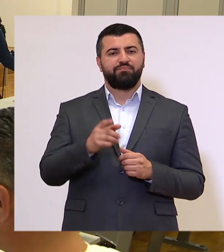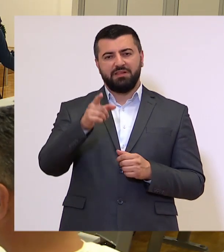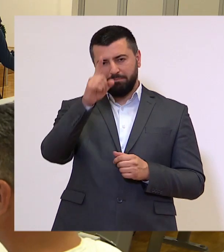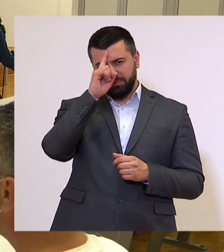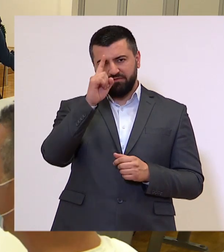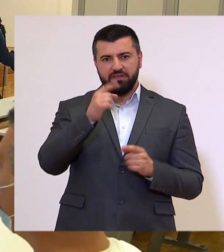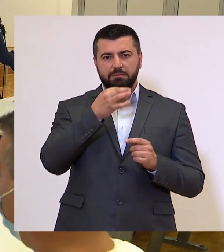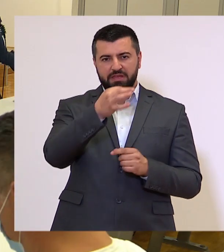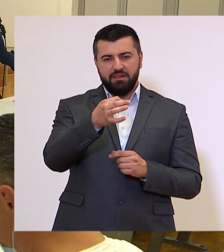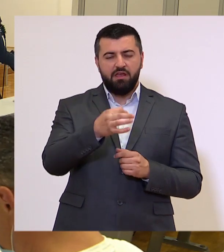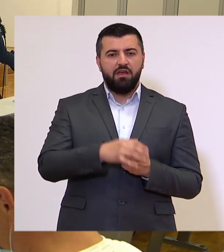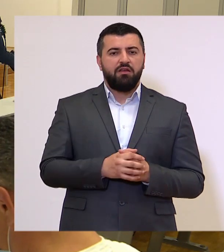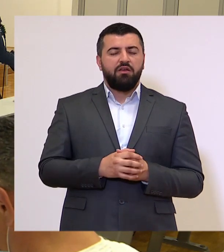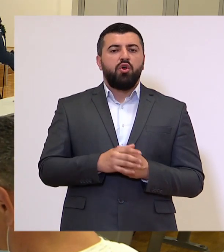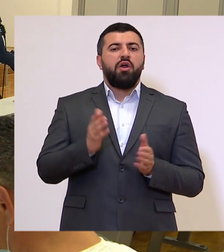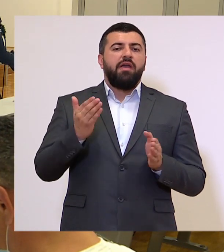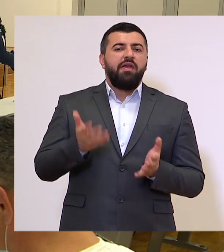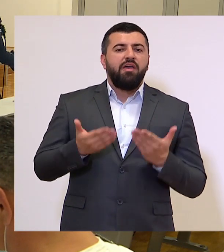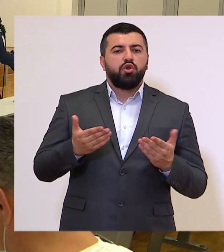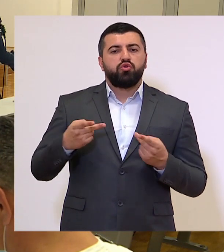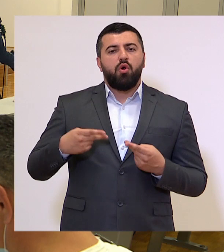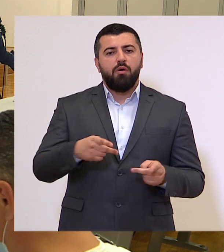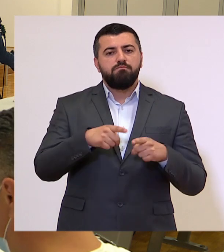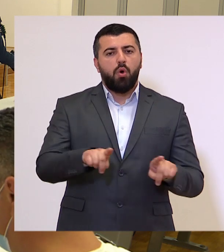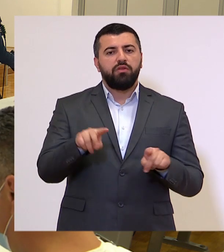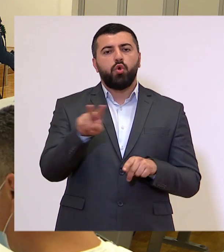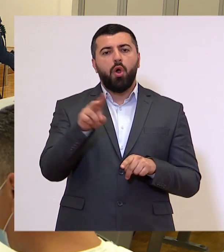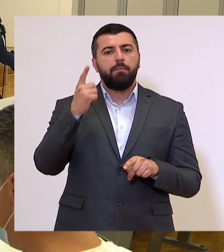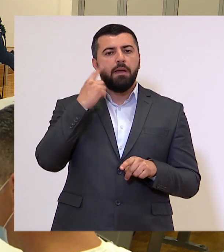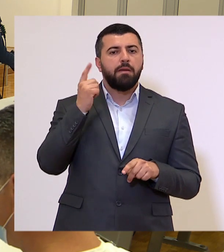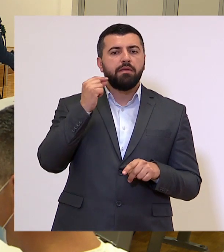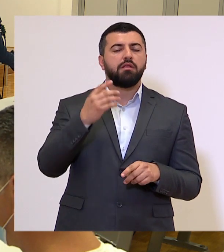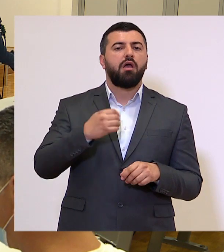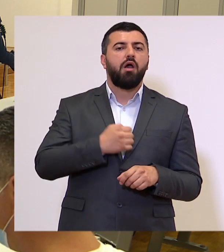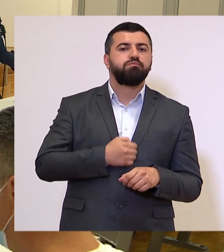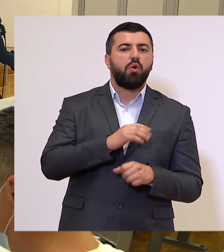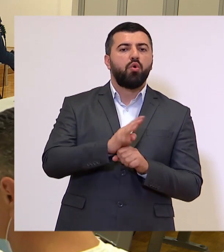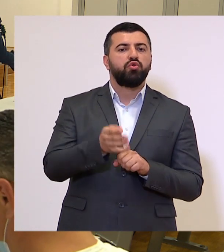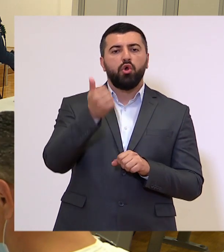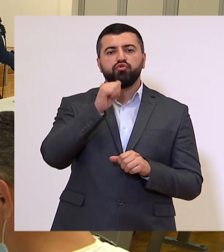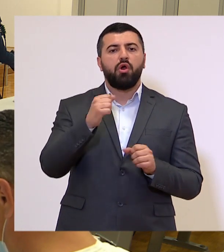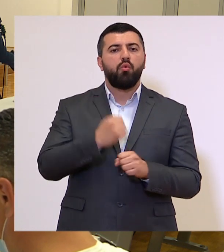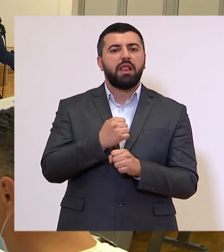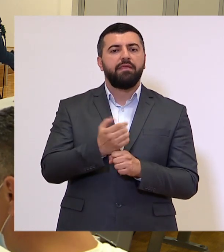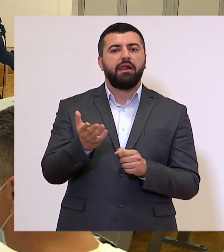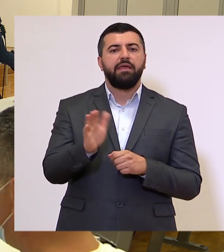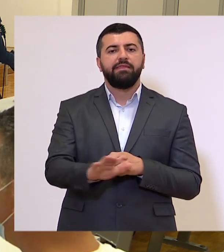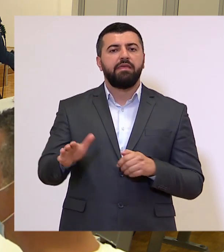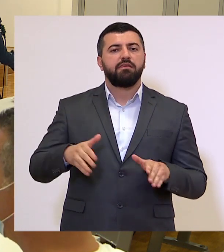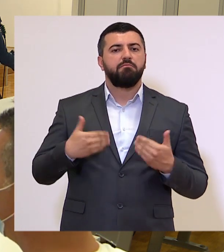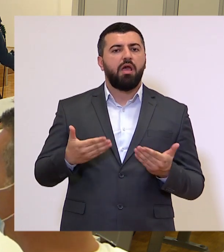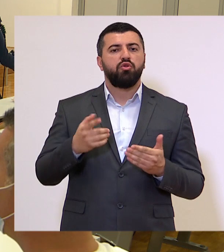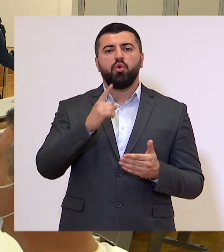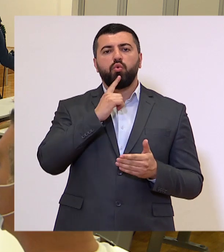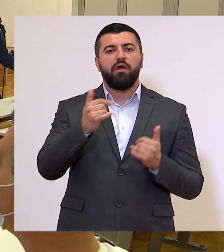RTCG. U slučaju potrebe hitne hospitalizacije oba roditelja koja su oboljela od virusa, šta bi se preduzelo sa maloljetnom